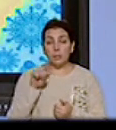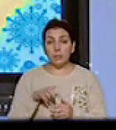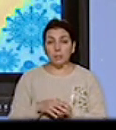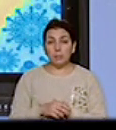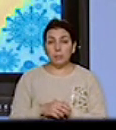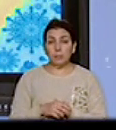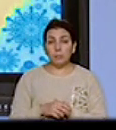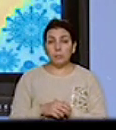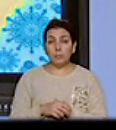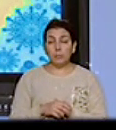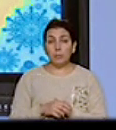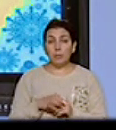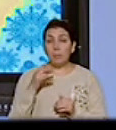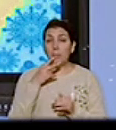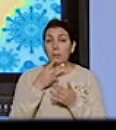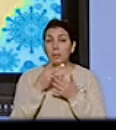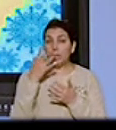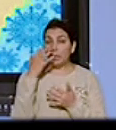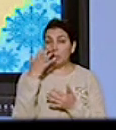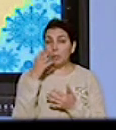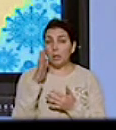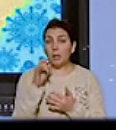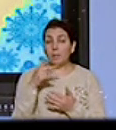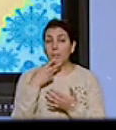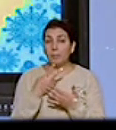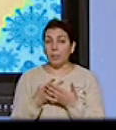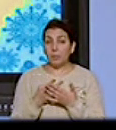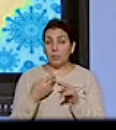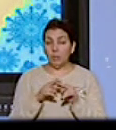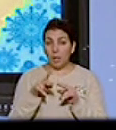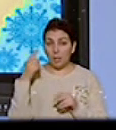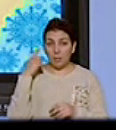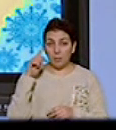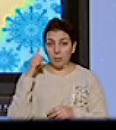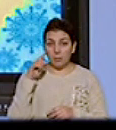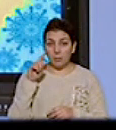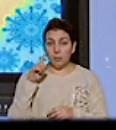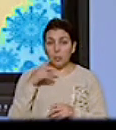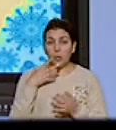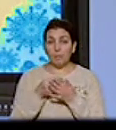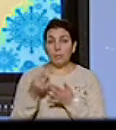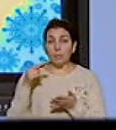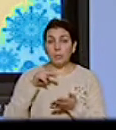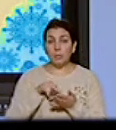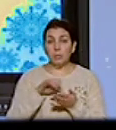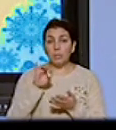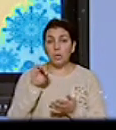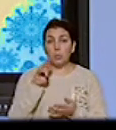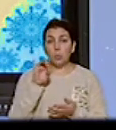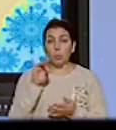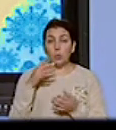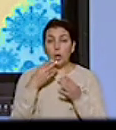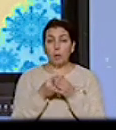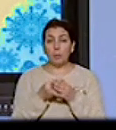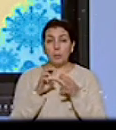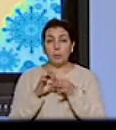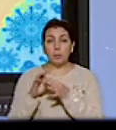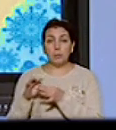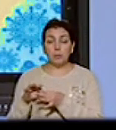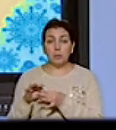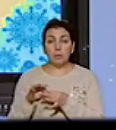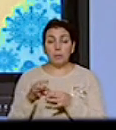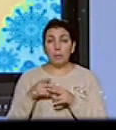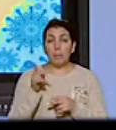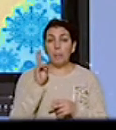сказки. Посмотрите на рисунок. Как вы видите, в этой сказке герои встали друг за другом.